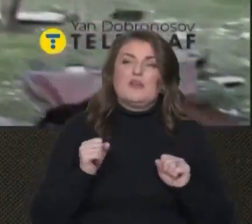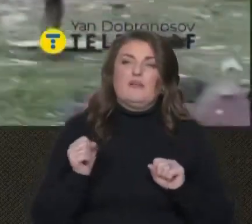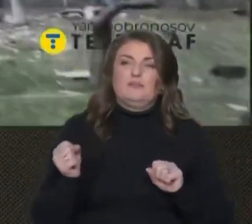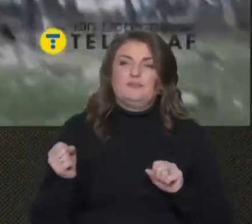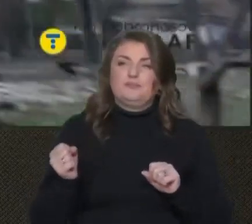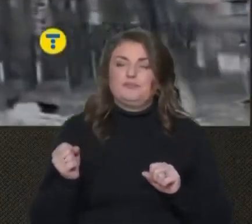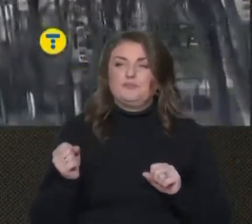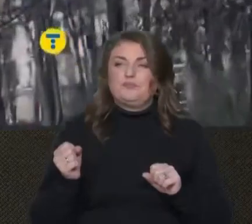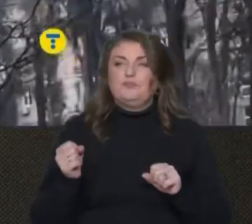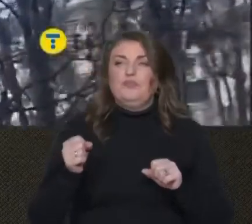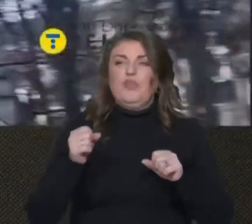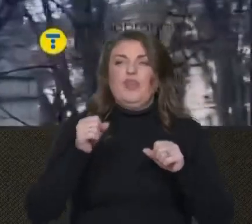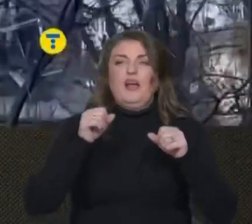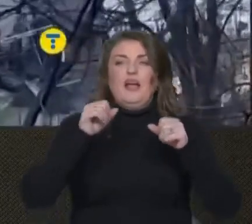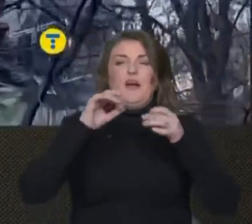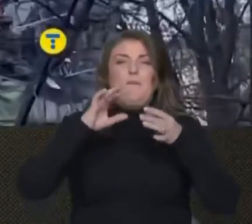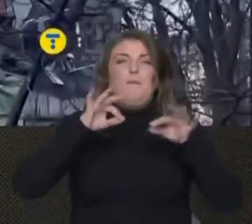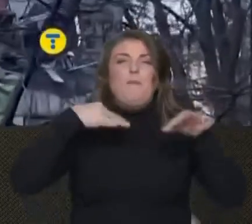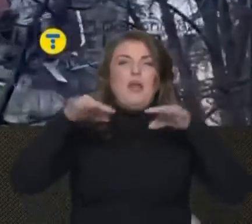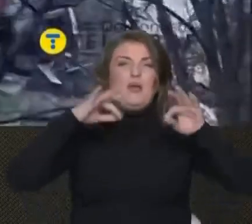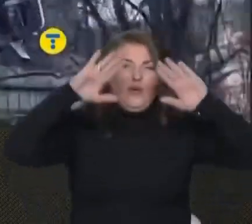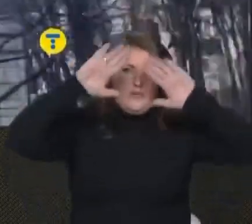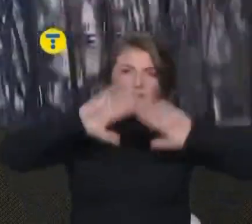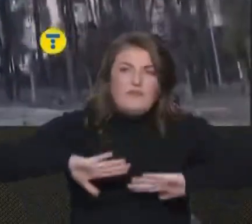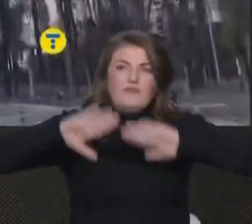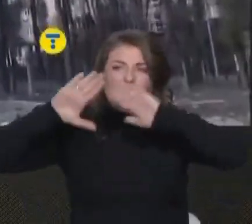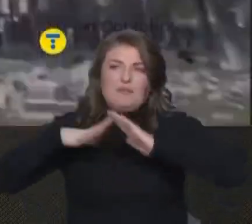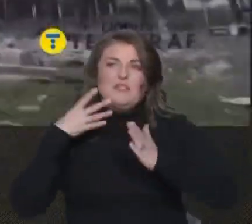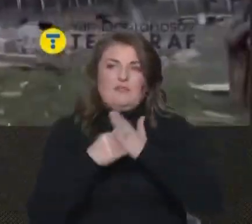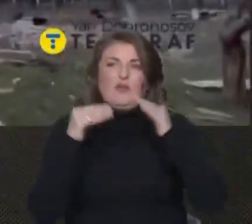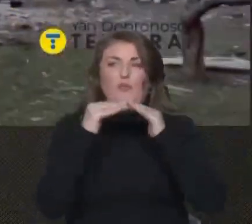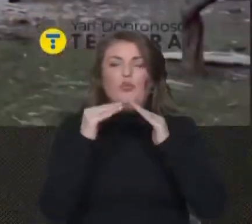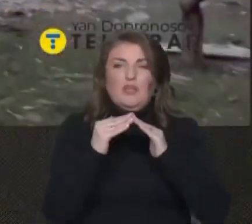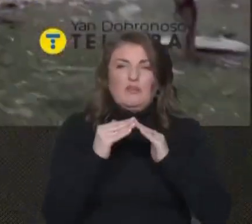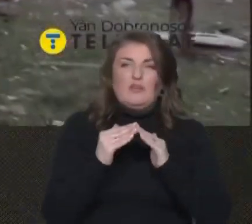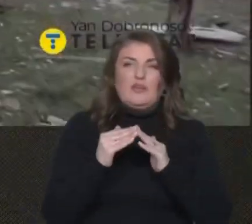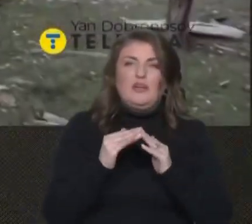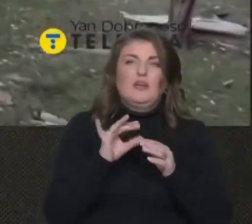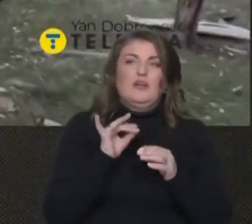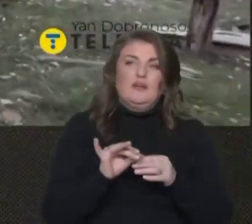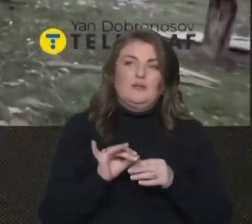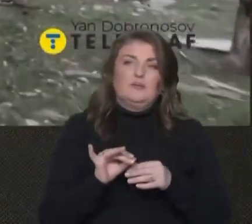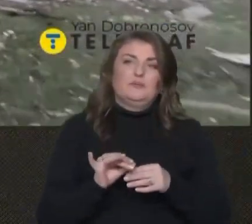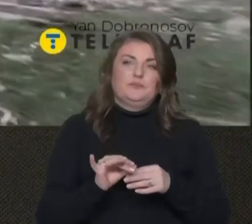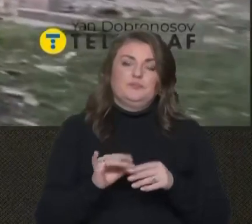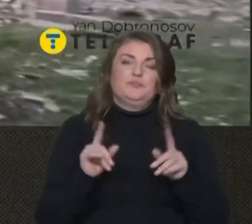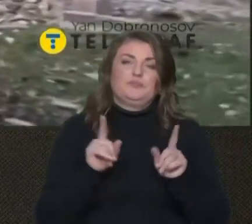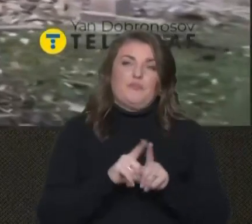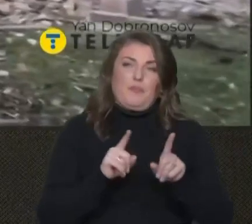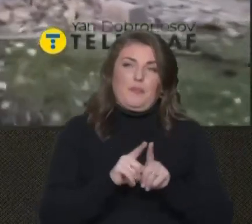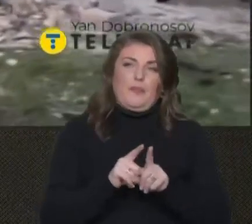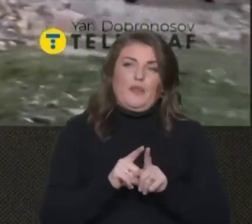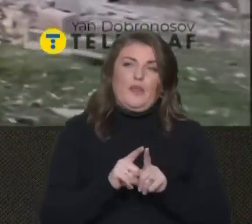затягувати плівками, власне, свої будинки. І